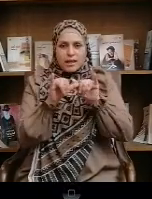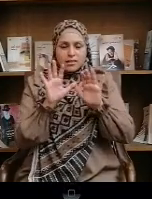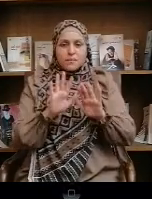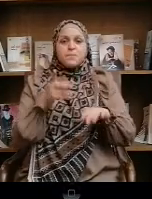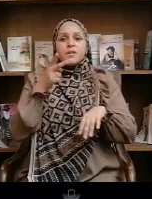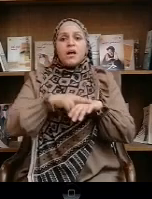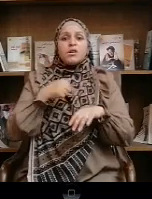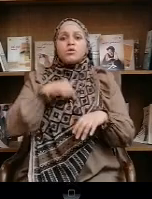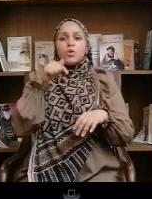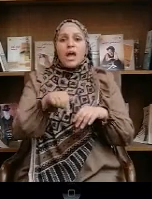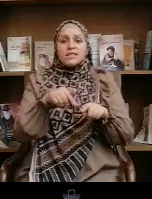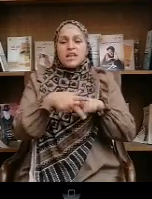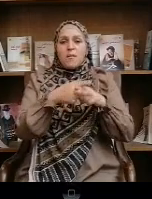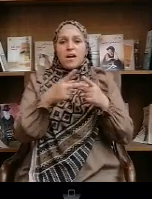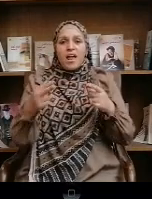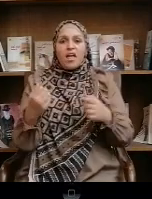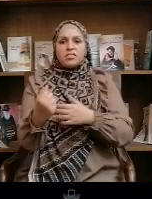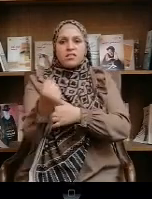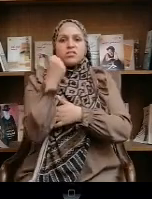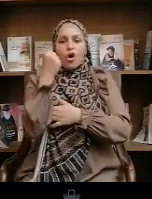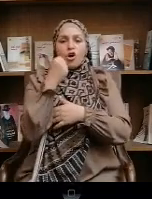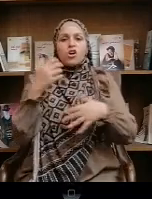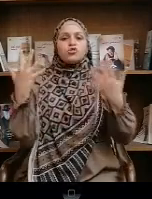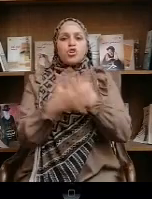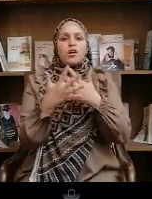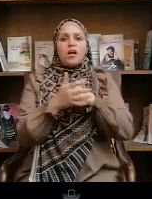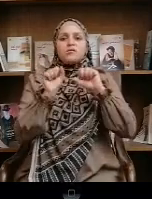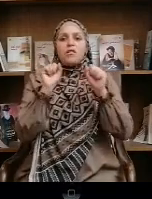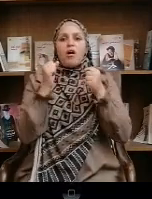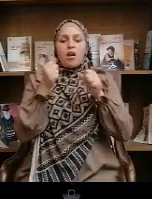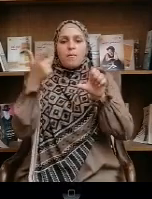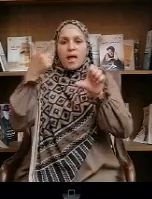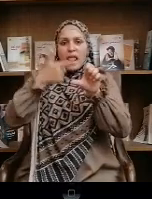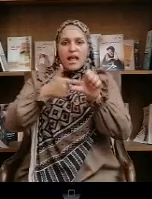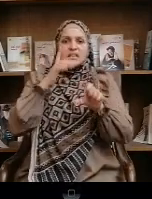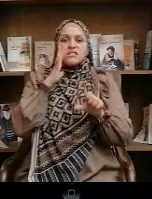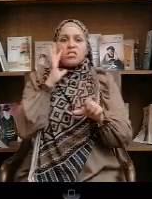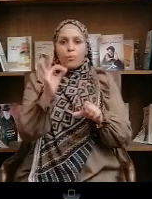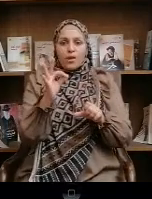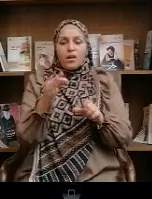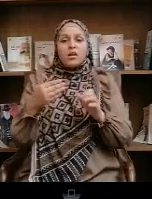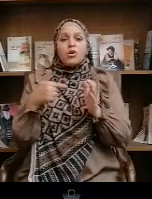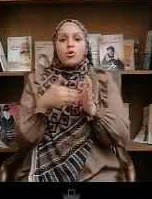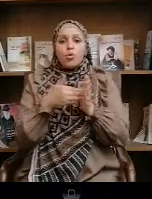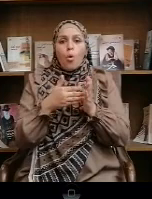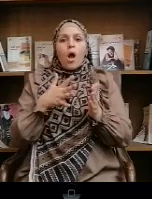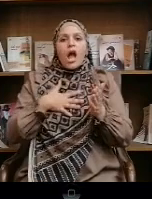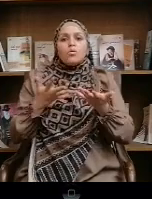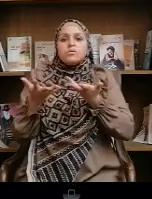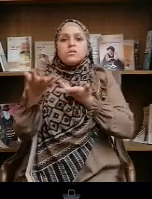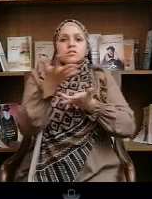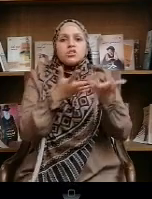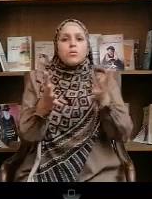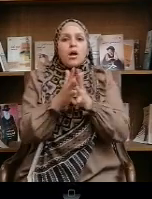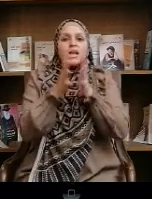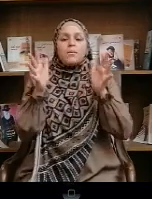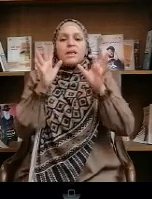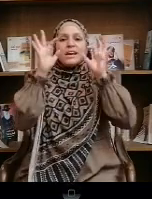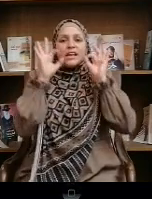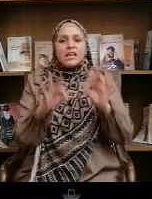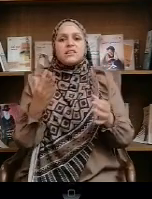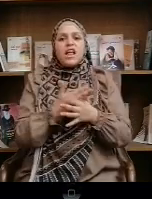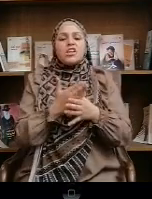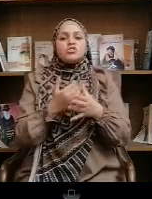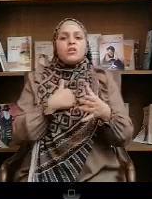مجالات زي مجال الطاقه شركات الكهرباء والغاز الطبيعي تحتاج الى استثمارات ضخمه جدا